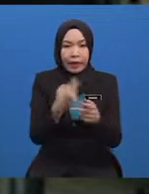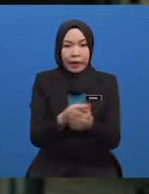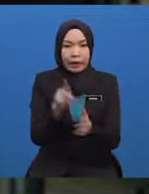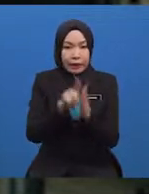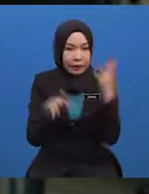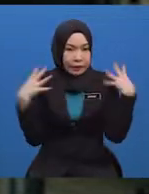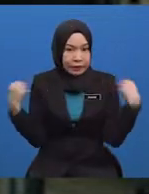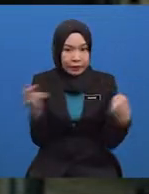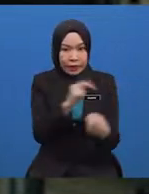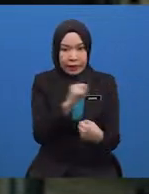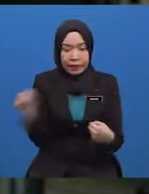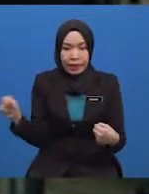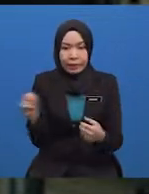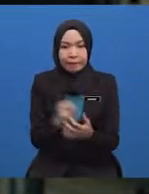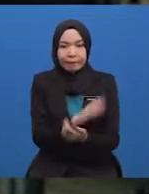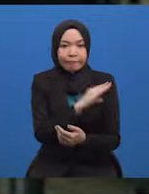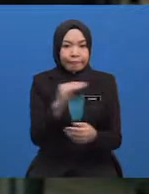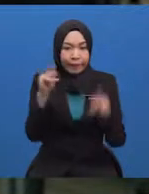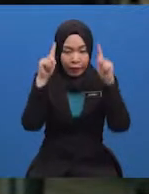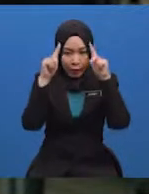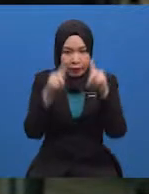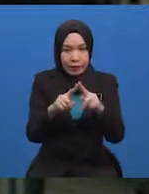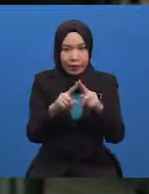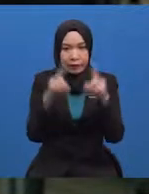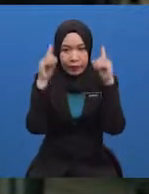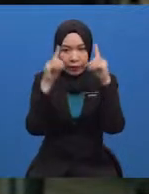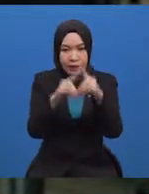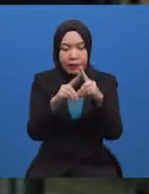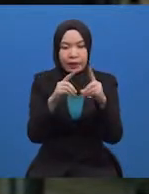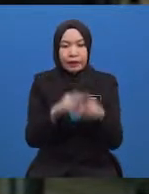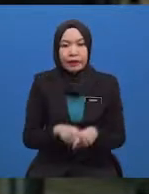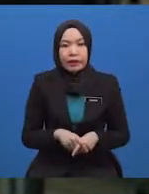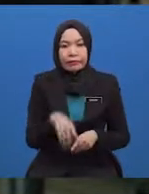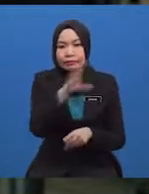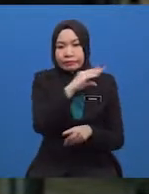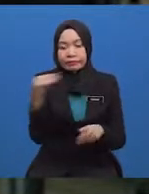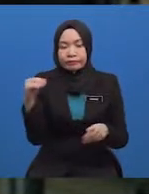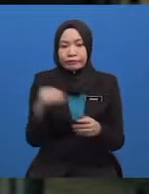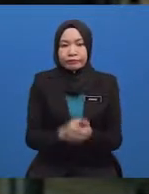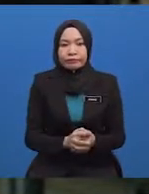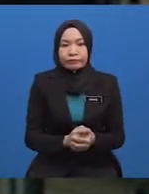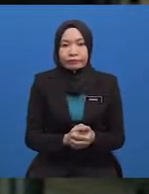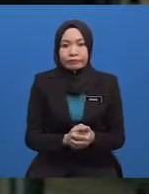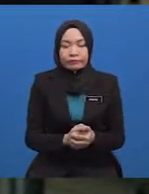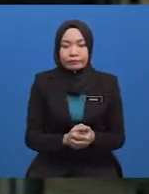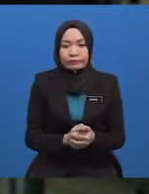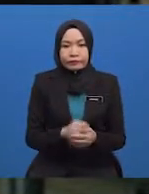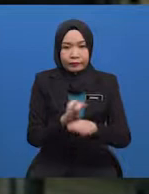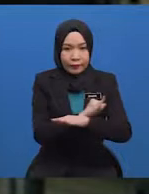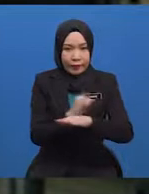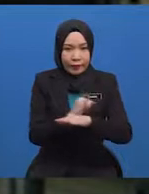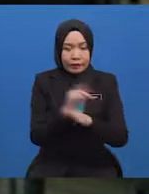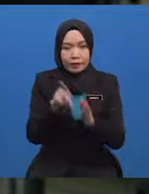perkhidmatan lain, manakala perubahan ekonomi melalui permodenan pertanian, industri